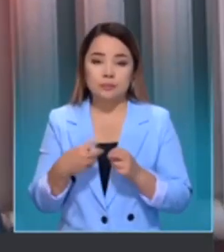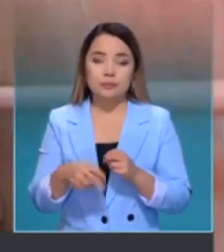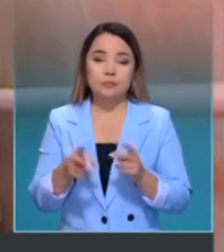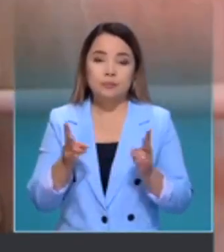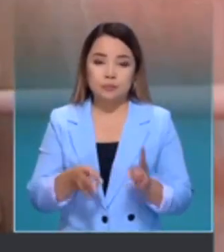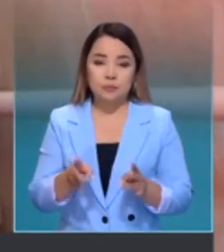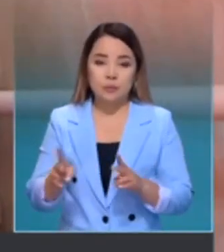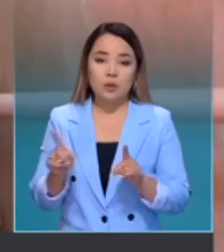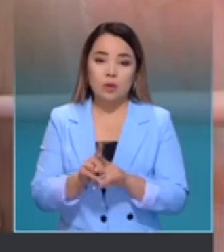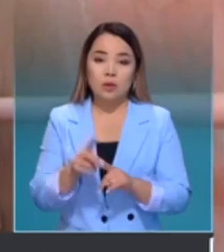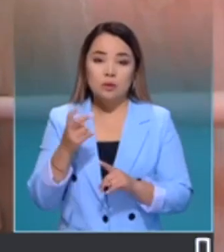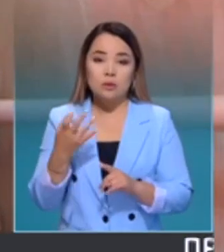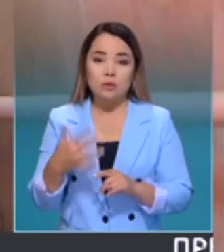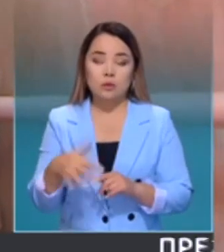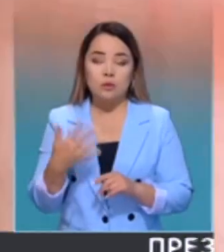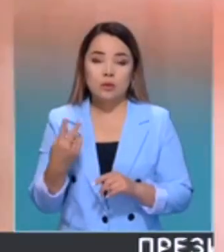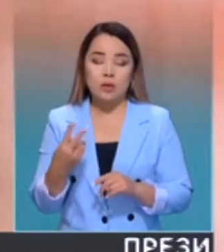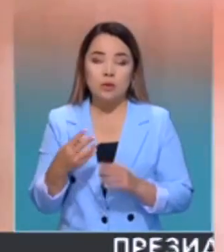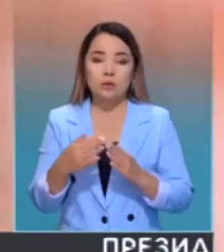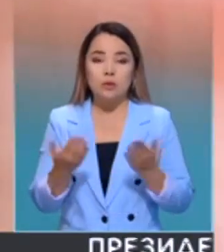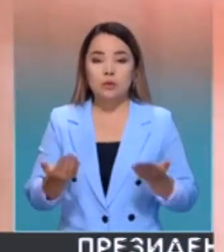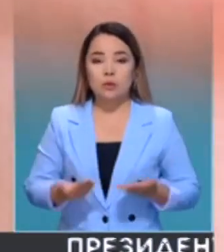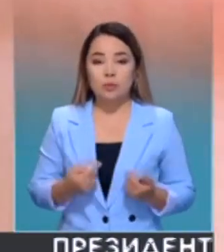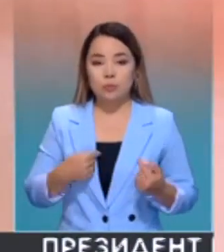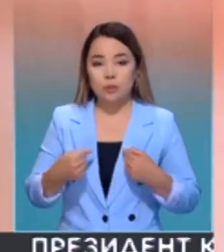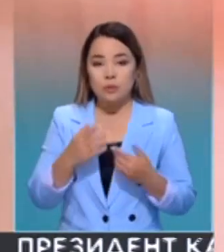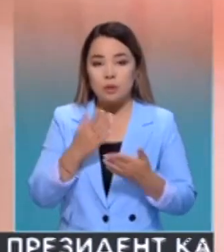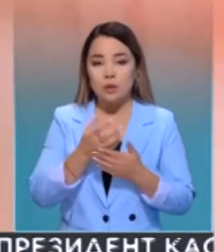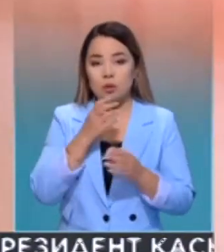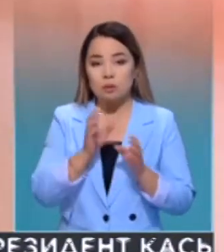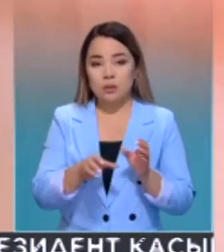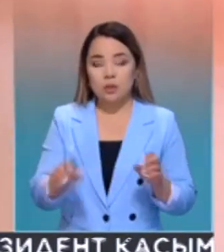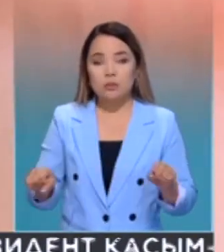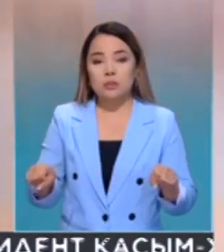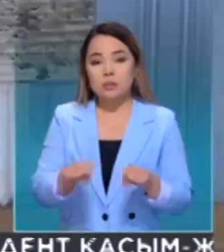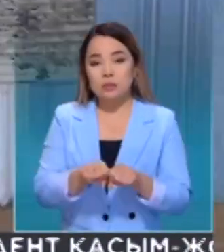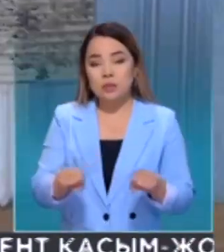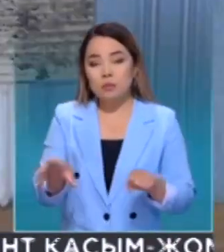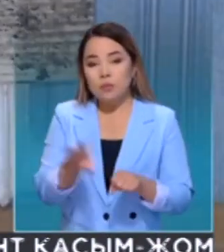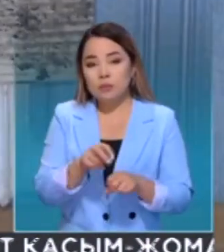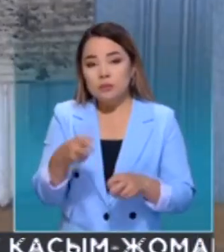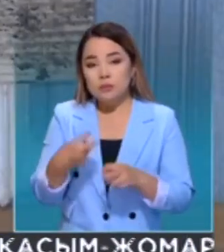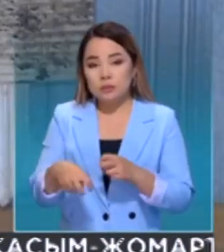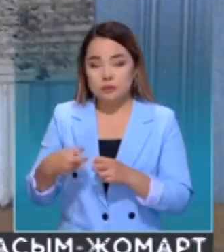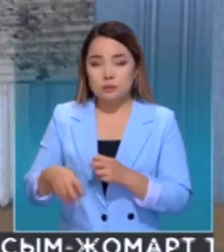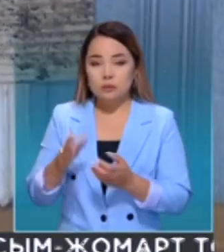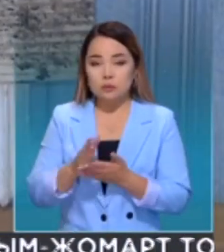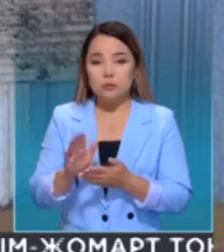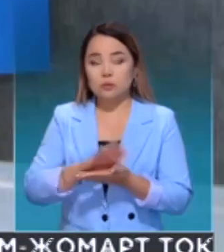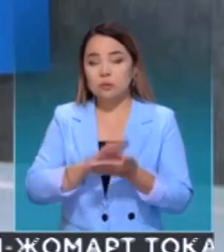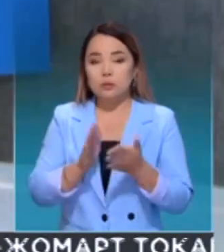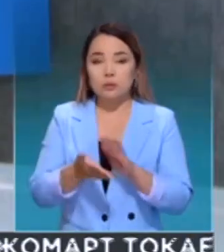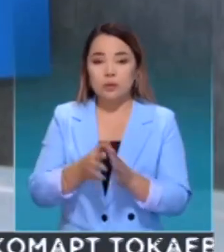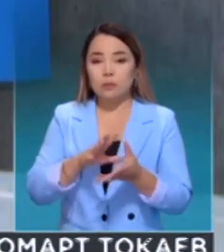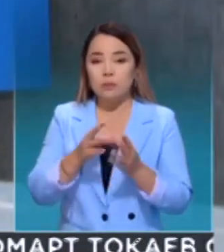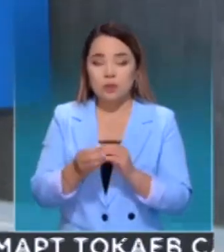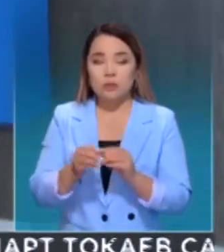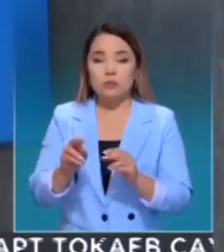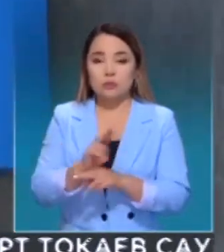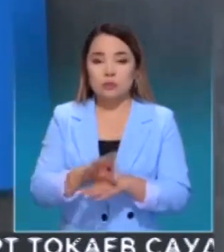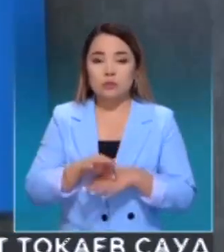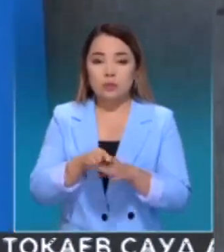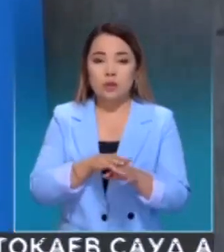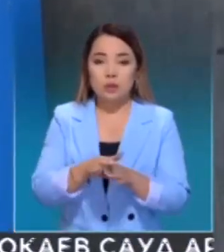Екібастұздың 252 пәтері зардап шегіпті. Ол жылу, кәріз құбыры жарылып, су алған баспаналар. Оларды бүтіндегі 9 миллиард теңге